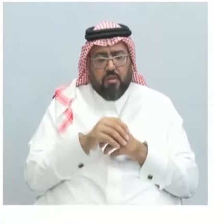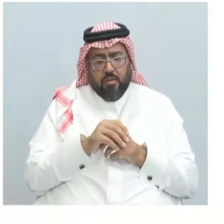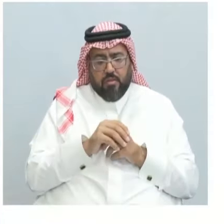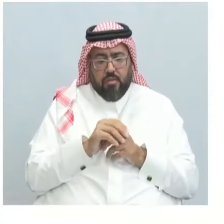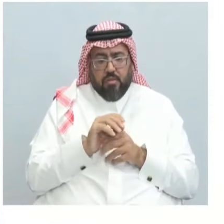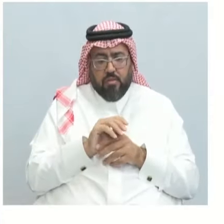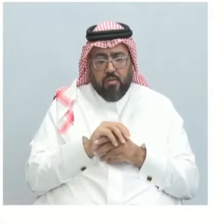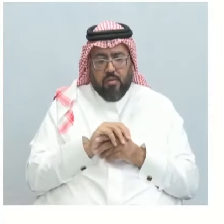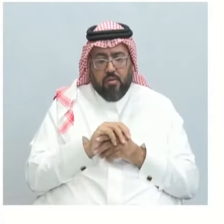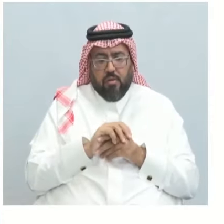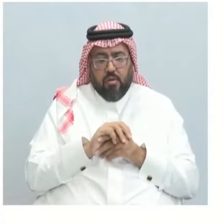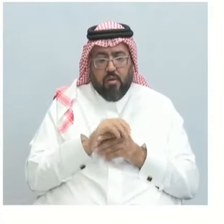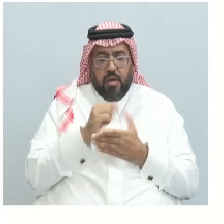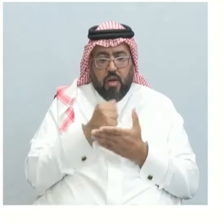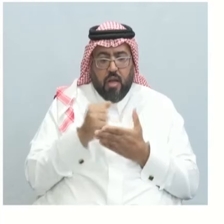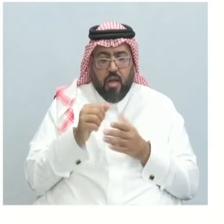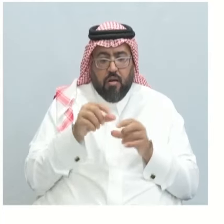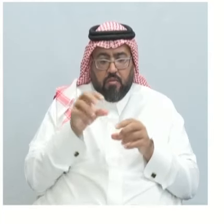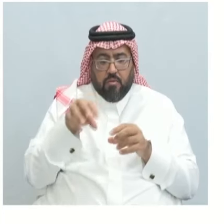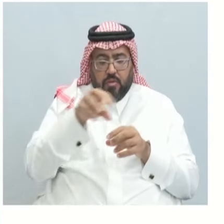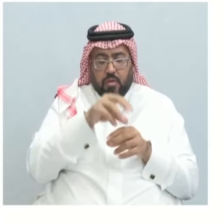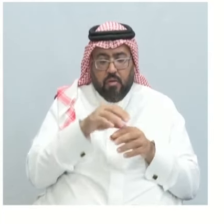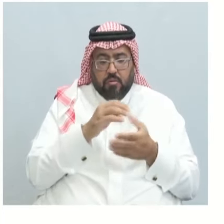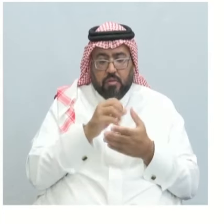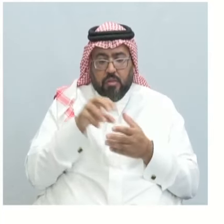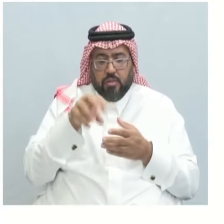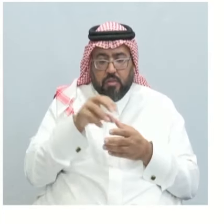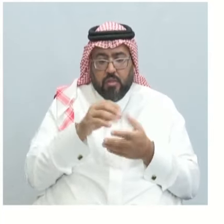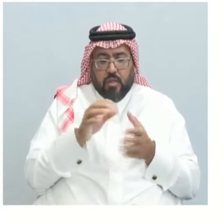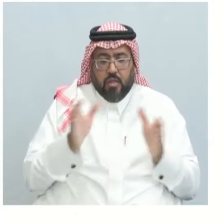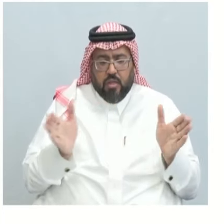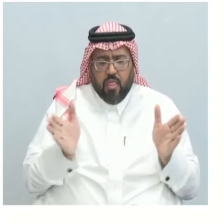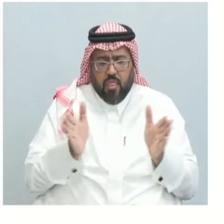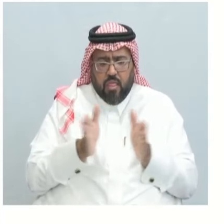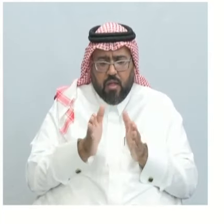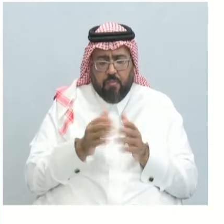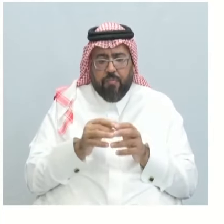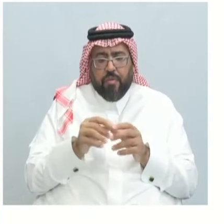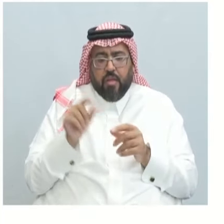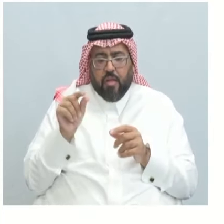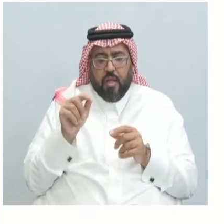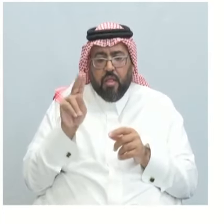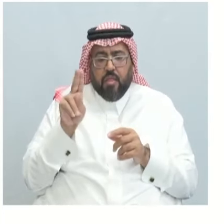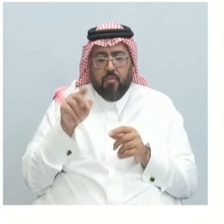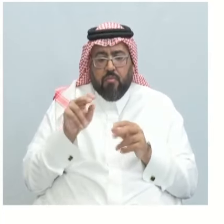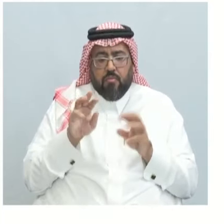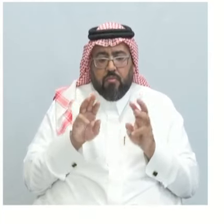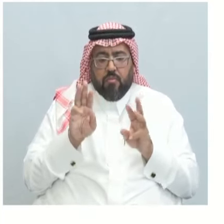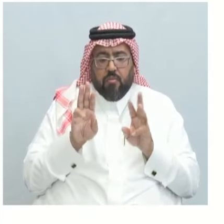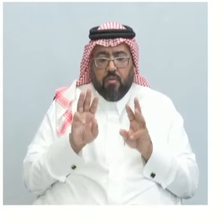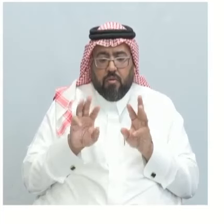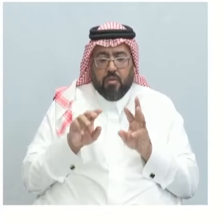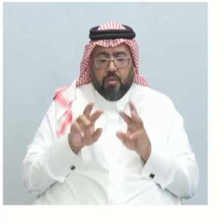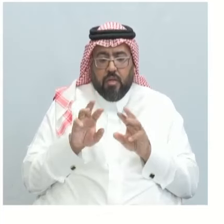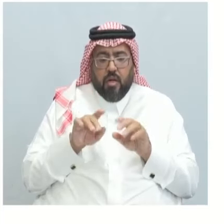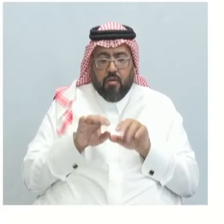الحاسب لالغاء تجزئه محرك الاقراص اضغط على علامه التبويب هذا ال ال